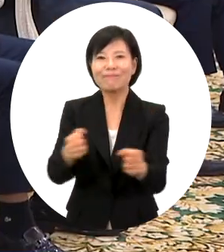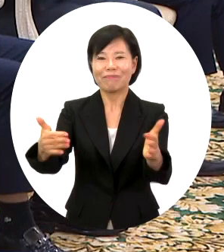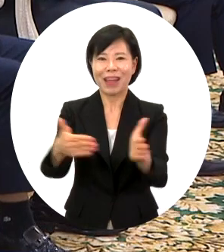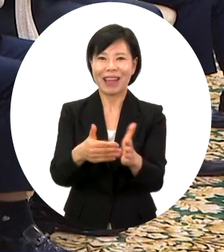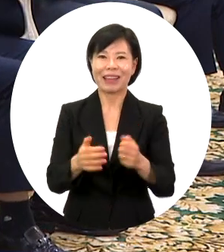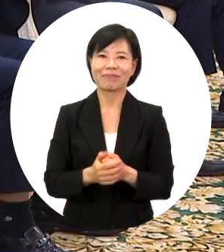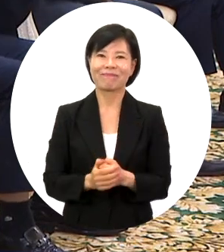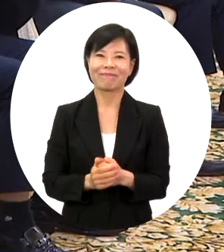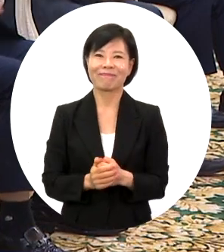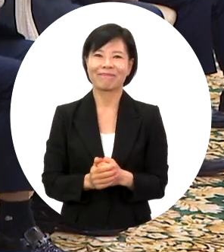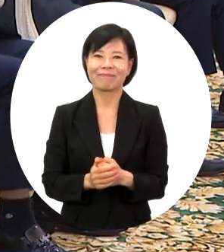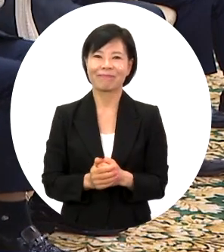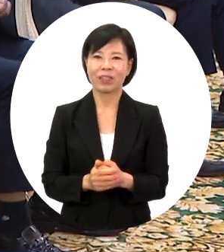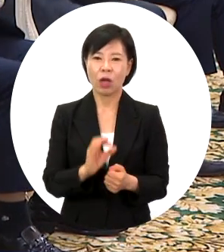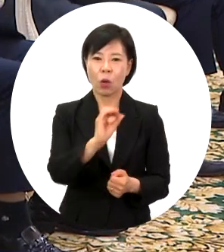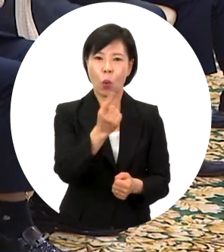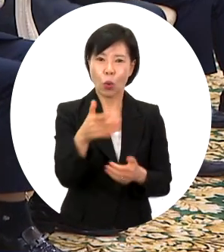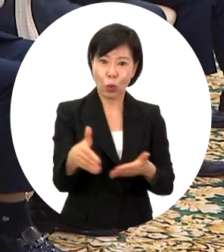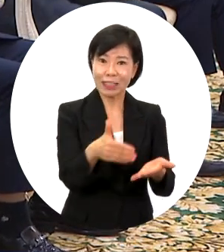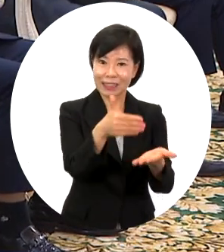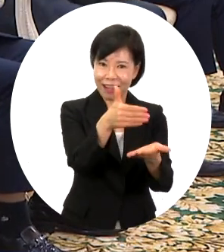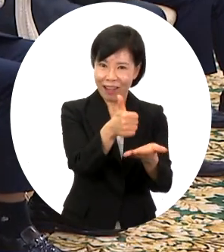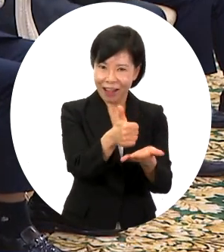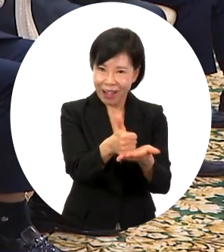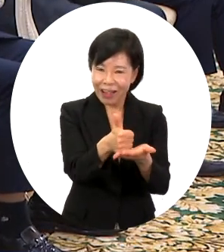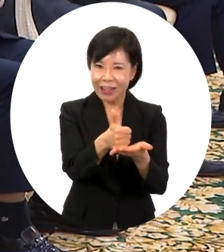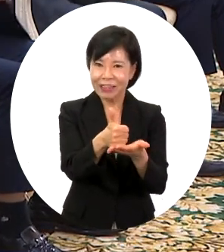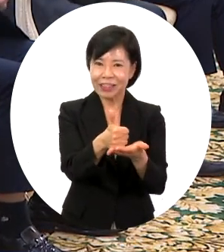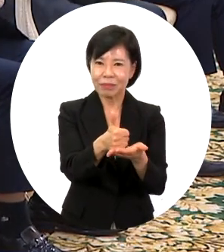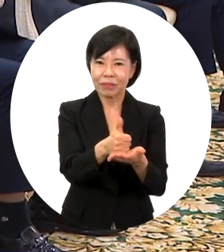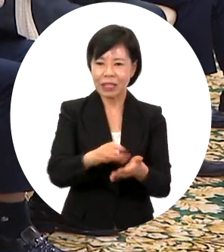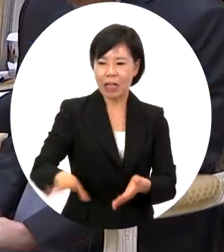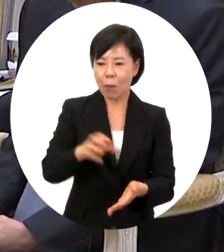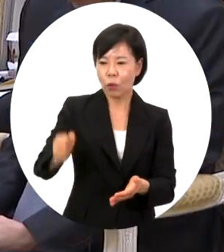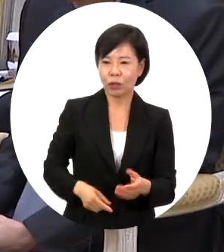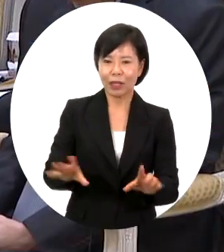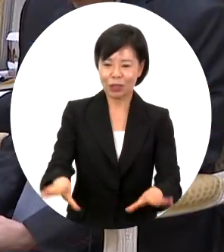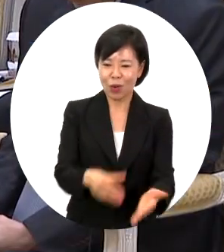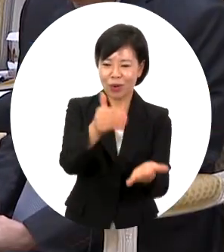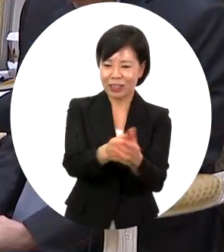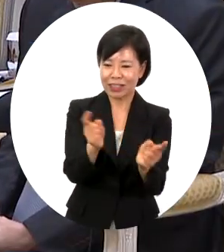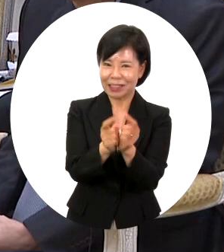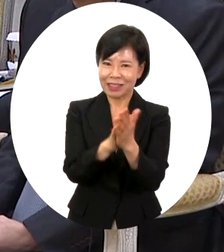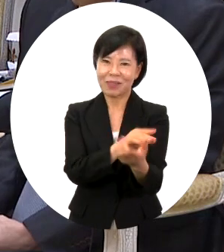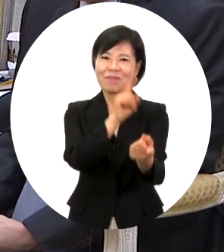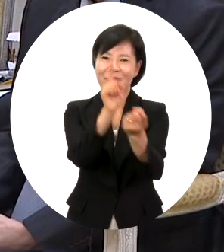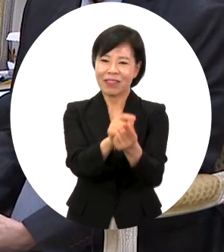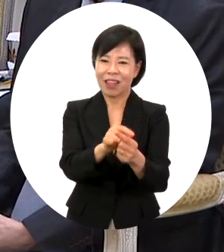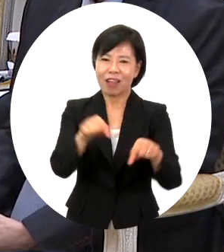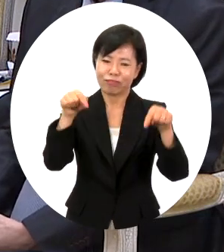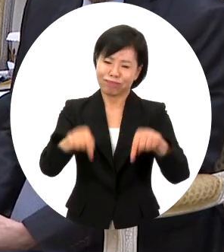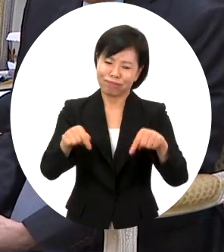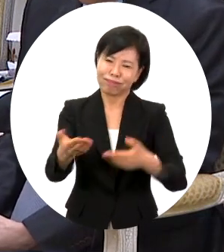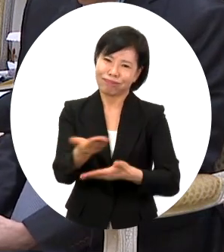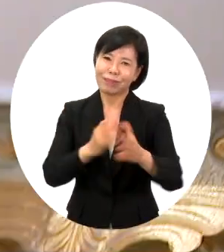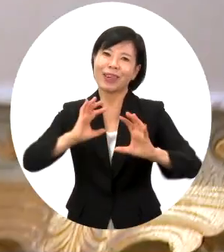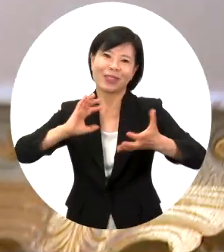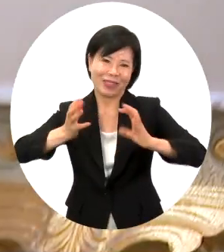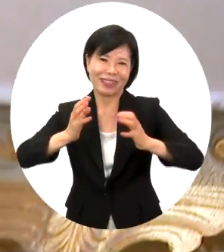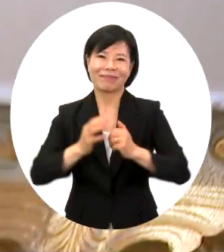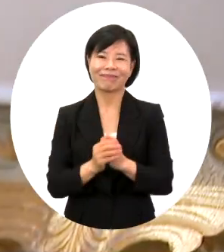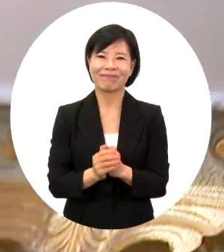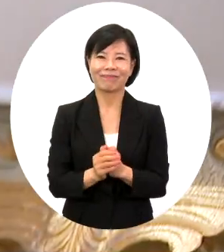협약을 체결했습니다. 오영훈 도지사는 훈마넷 캄보디아 총리를 예방하고 교류, 협력 확대